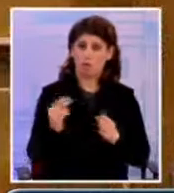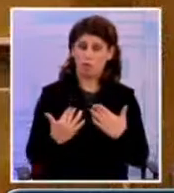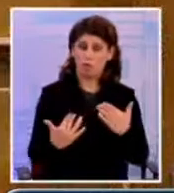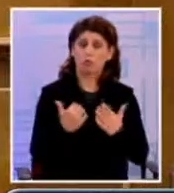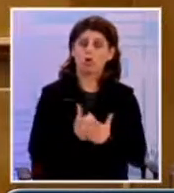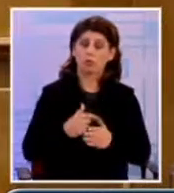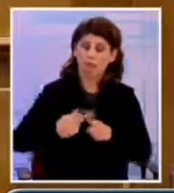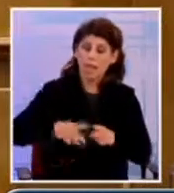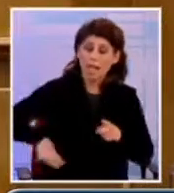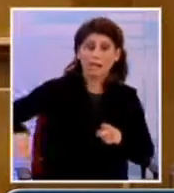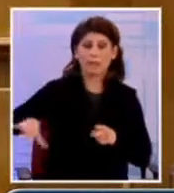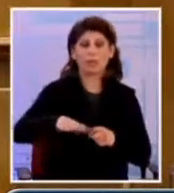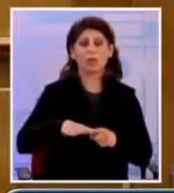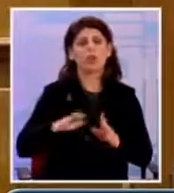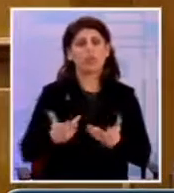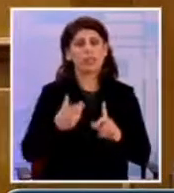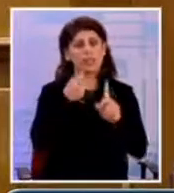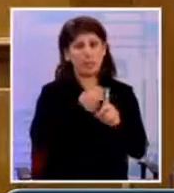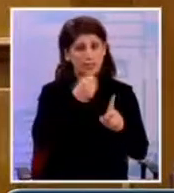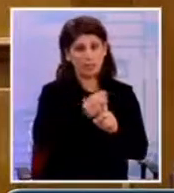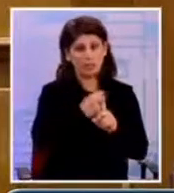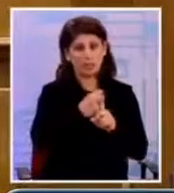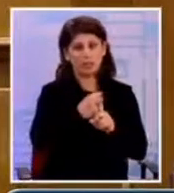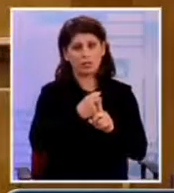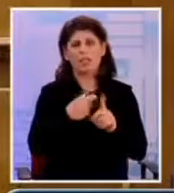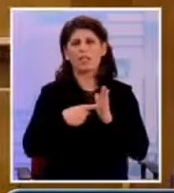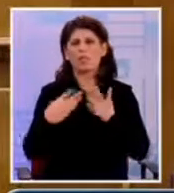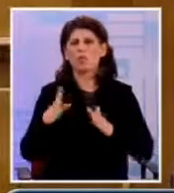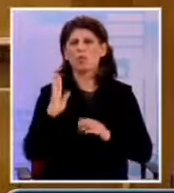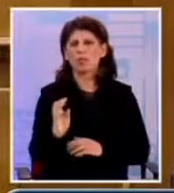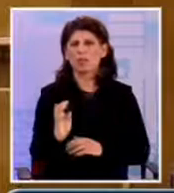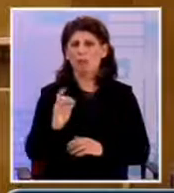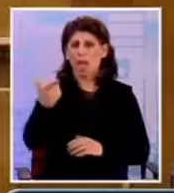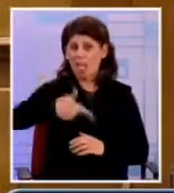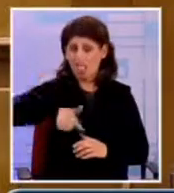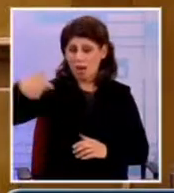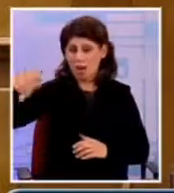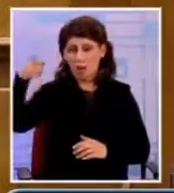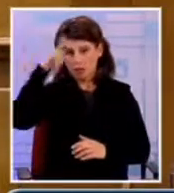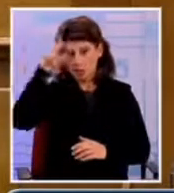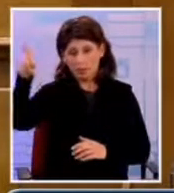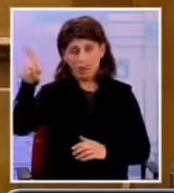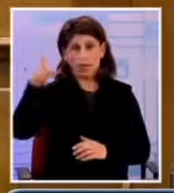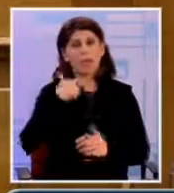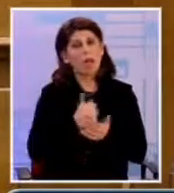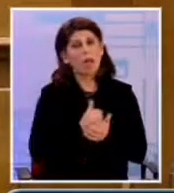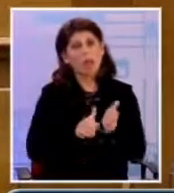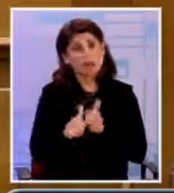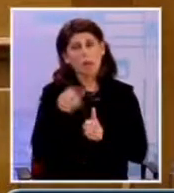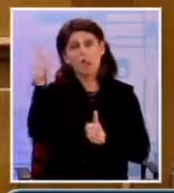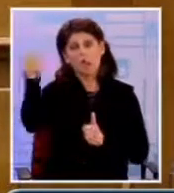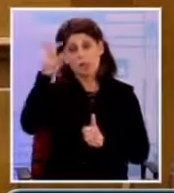και τον ελληνικό λαό ότι η διεκδίκηση του κατοχικού δανείου και των επανορθώσεων